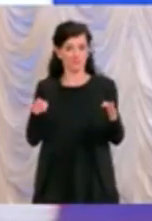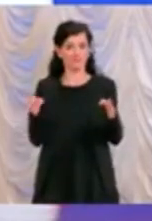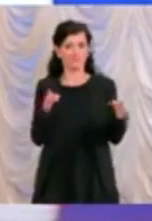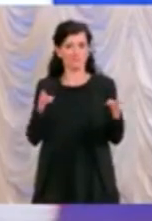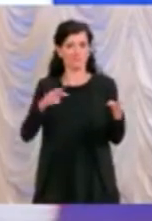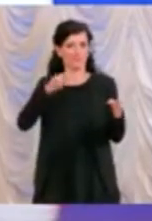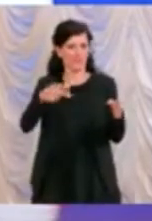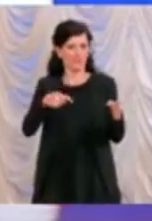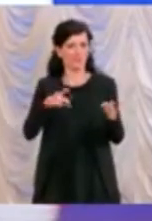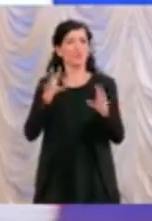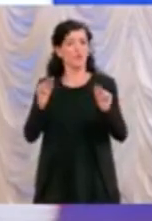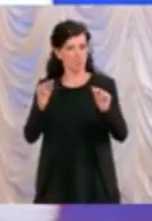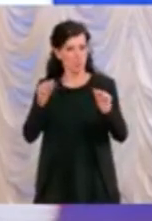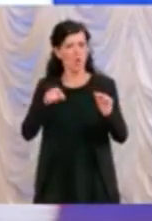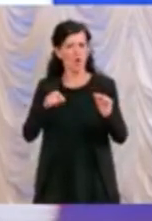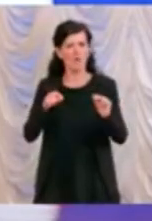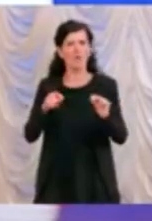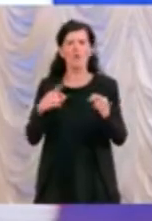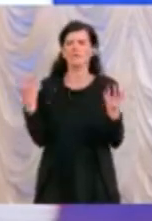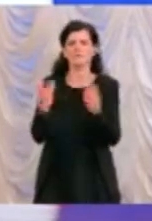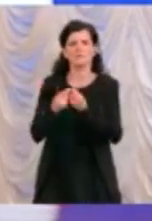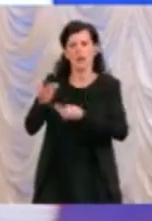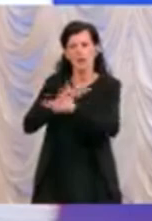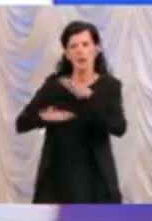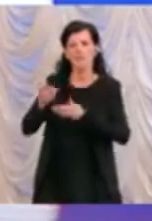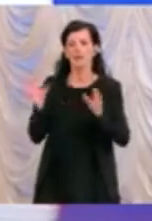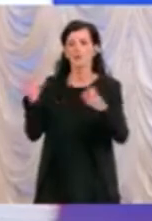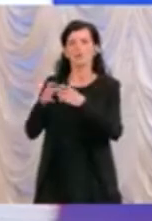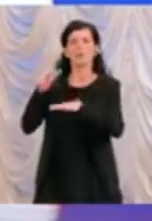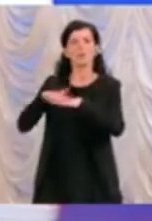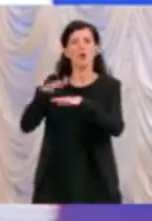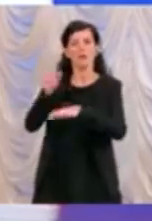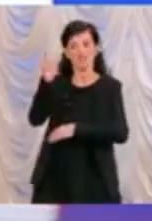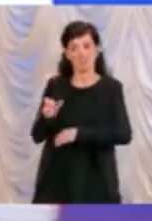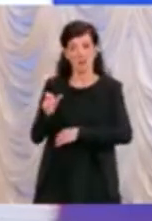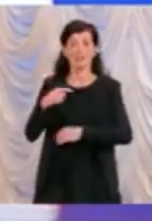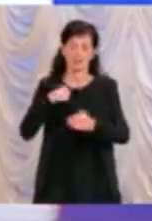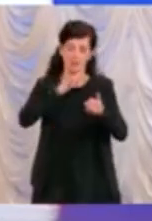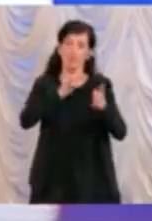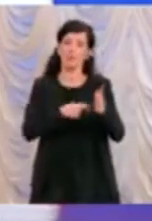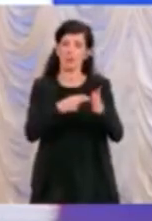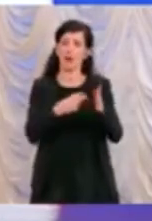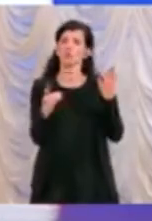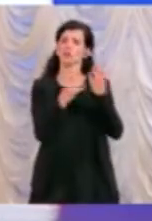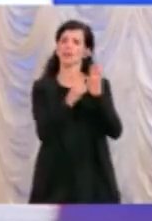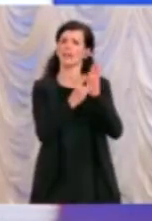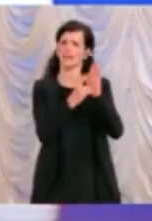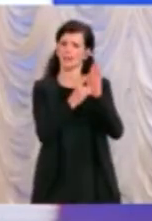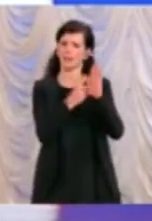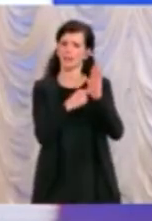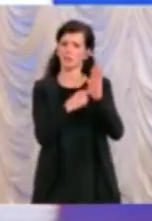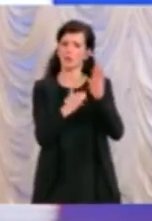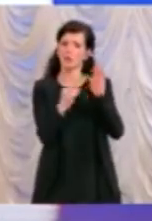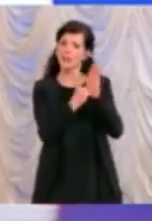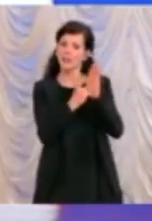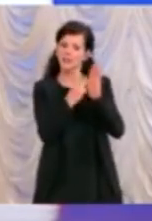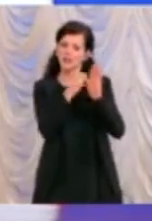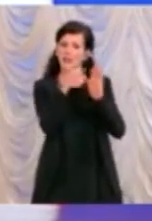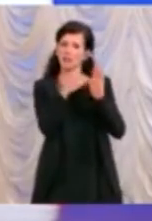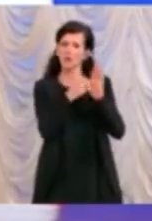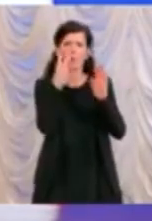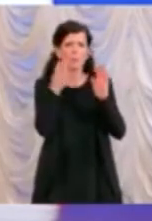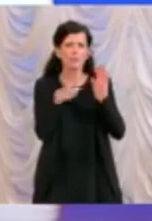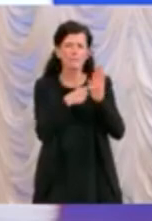avvarremo di un gruppo di esperti ho firmato il relativo decreto che conterrà vari professionalità